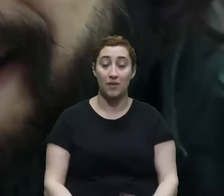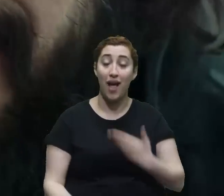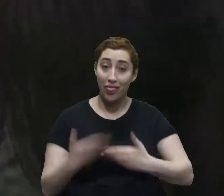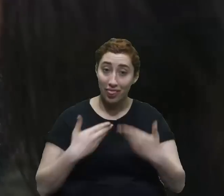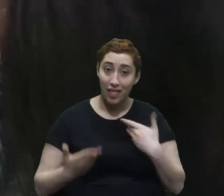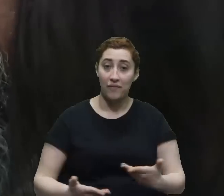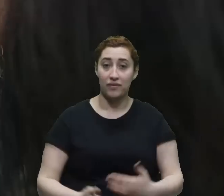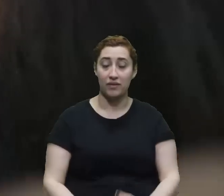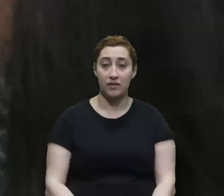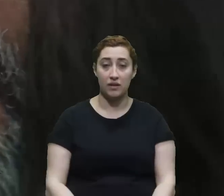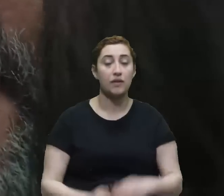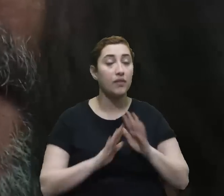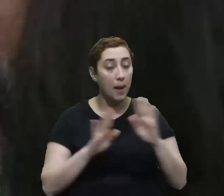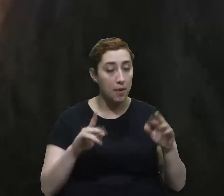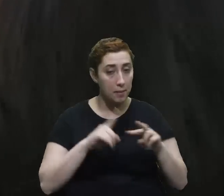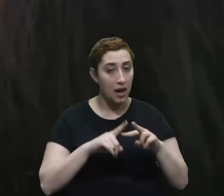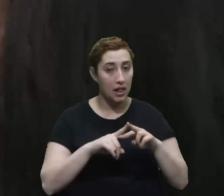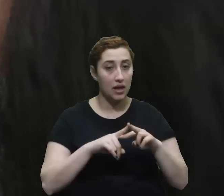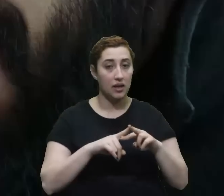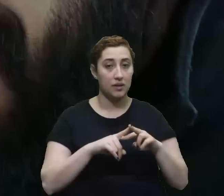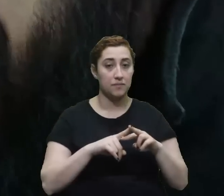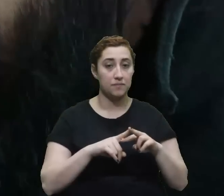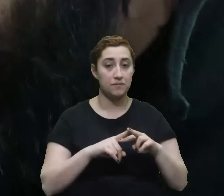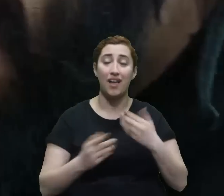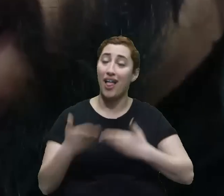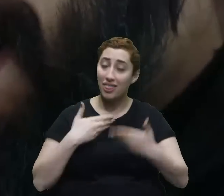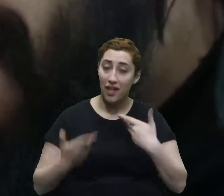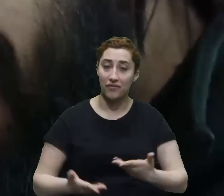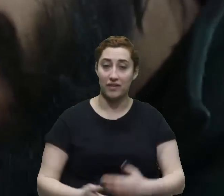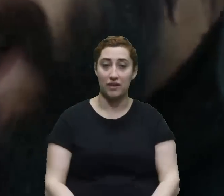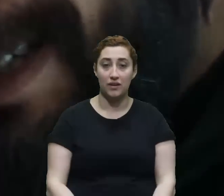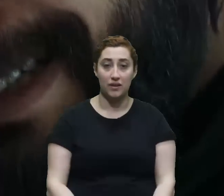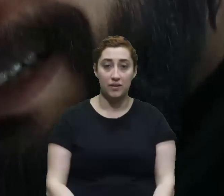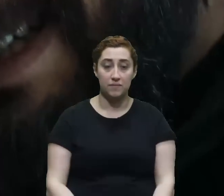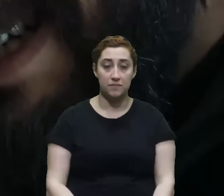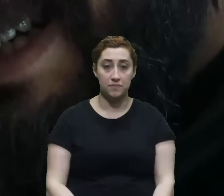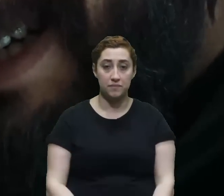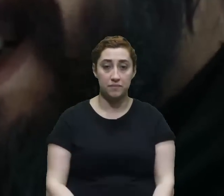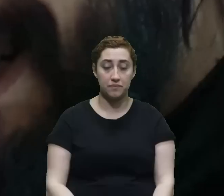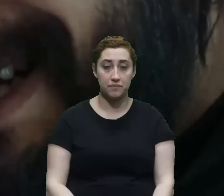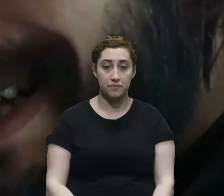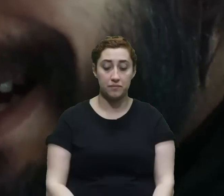Anlat. Tamam Ali. Anlat.